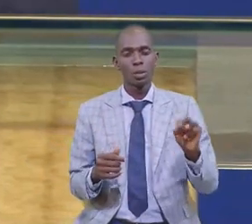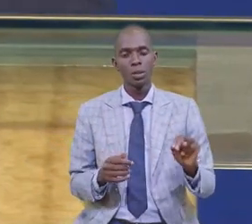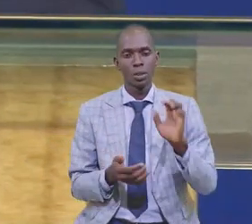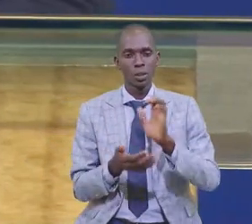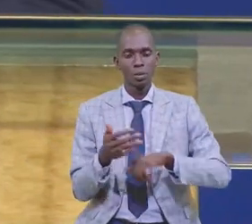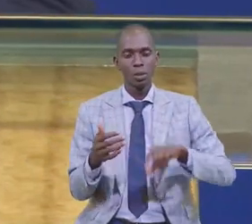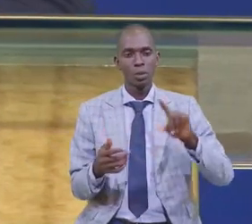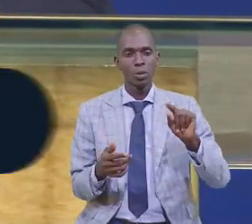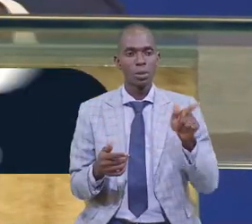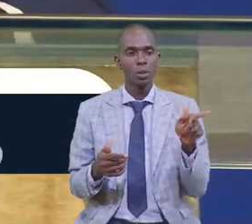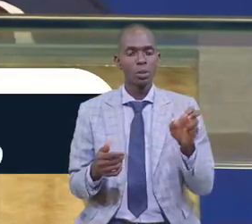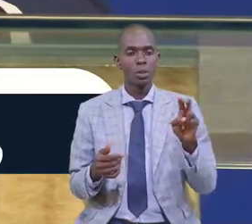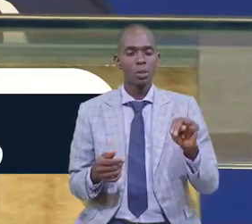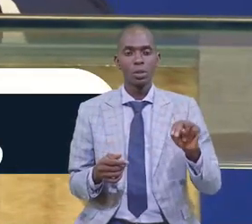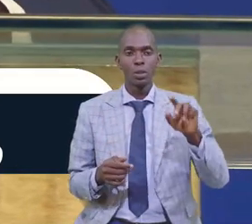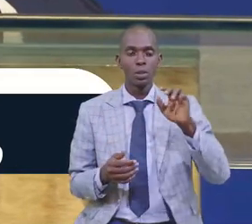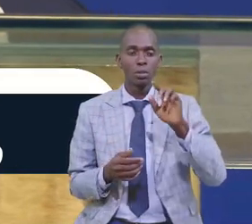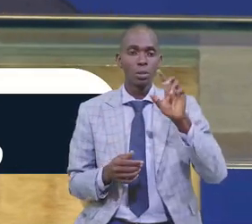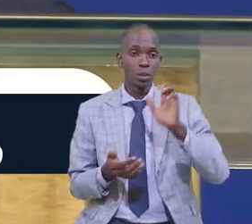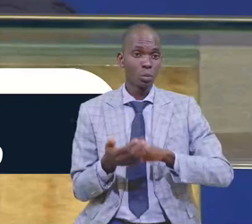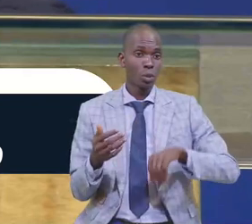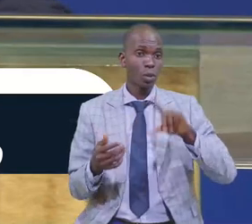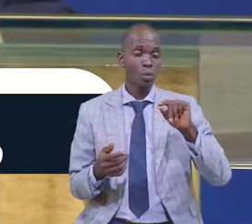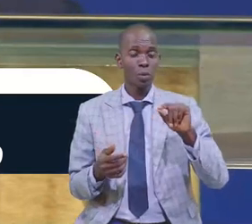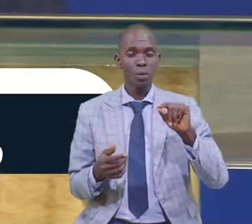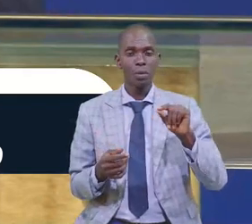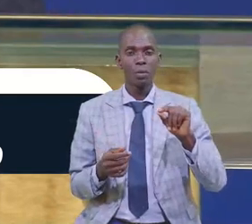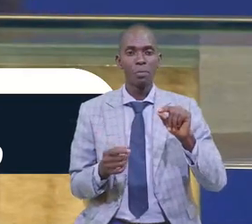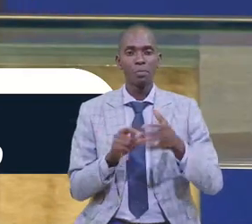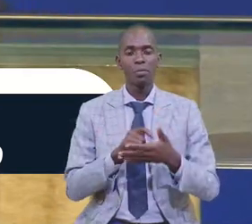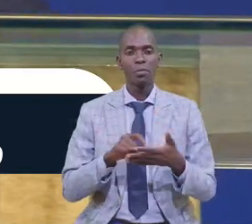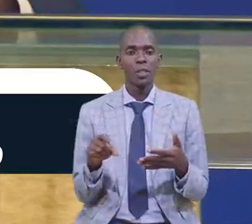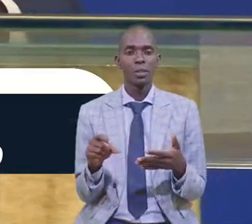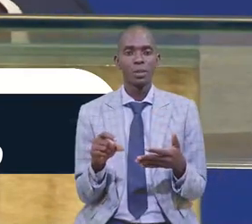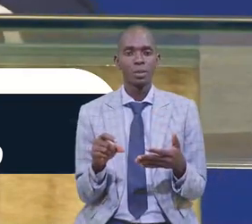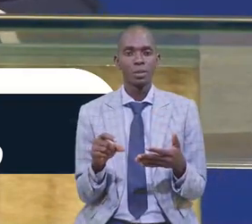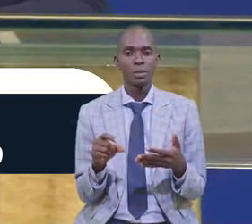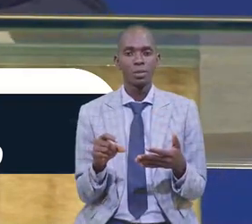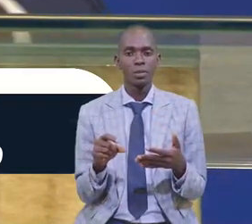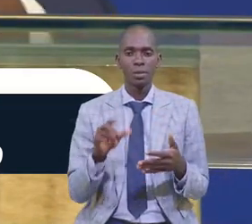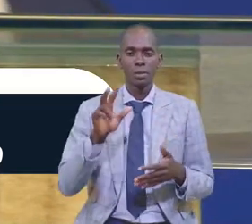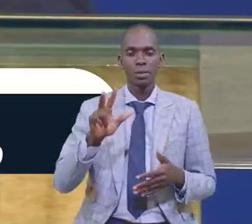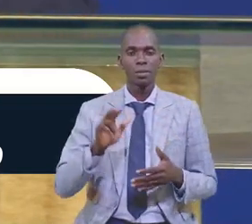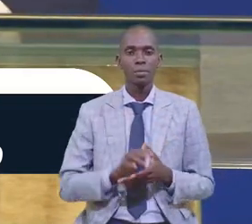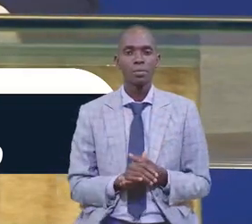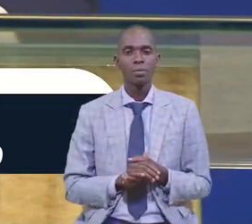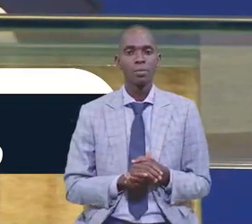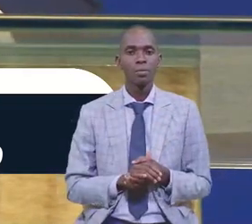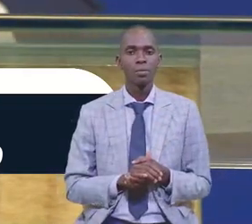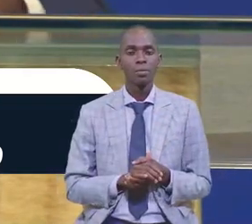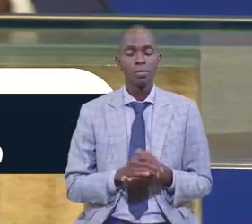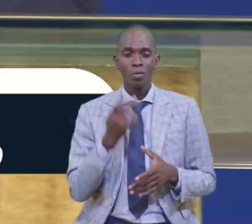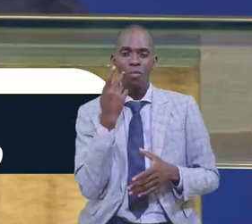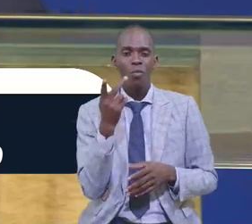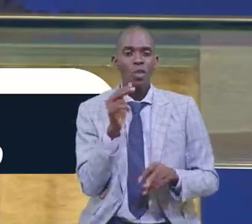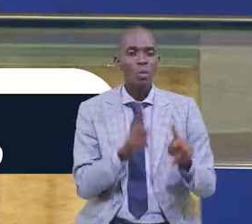Genèse. Genèse, chapitre 20. Et je lis le verset 3.